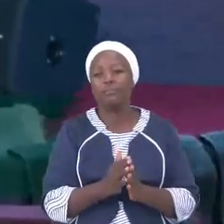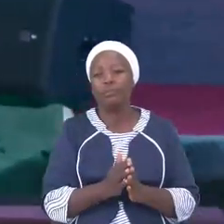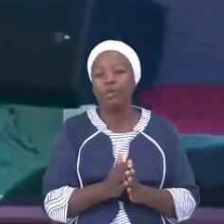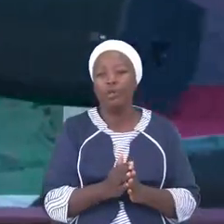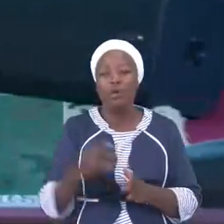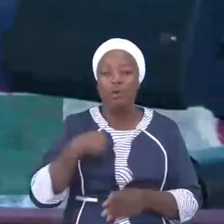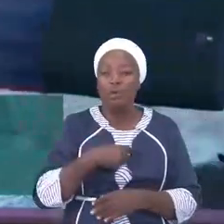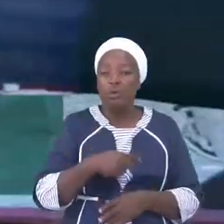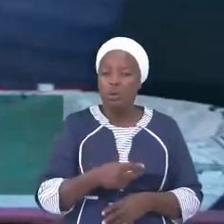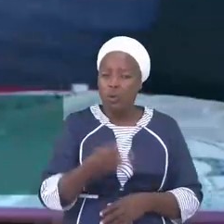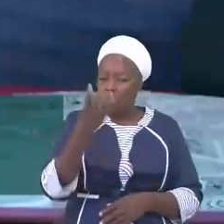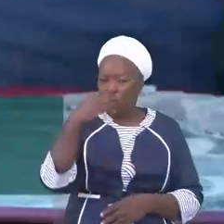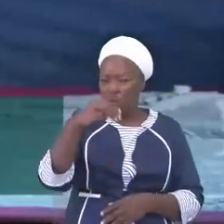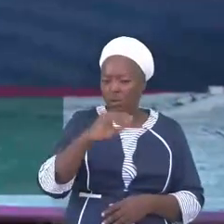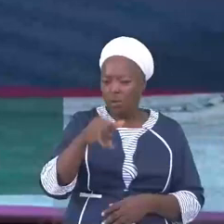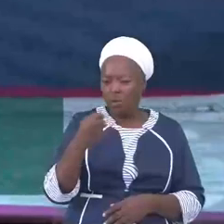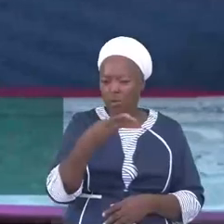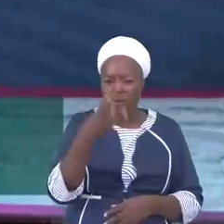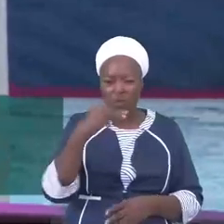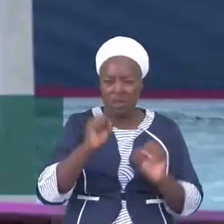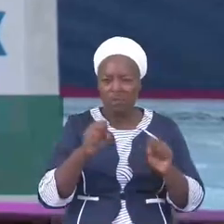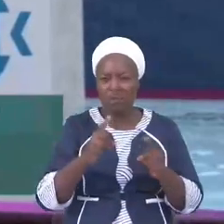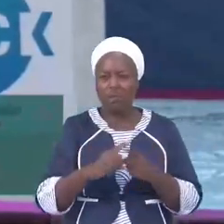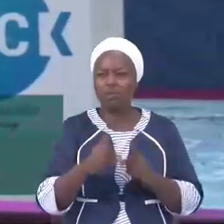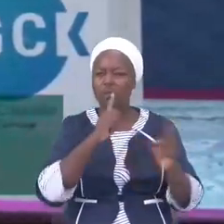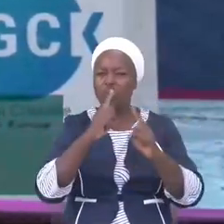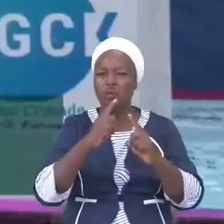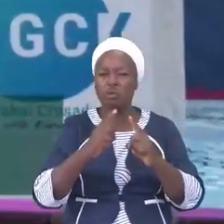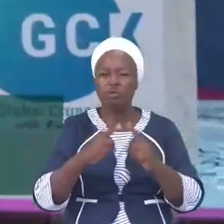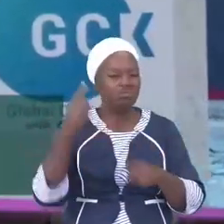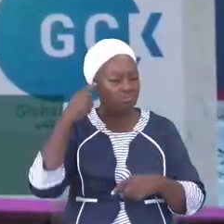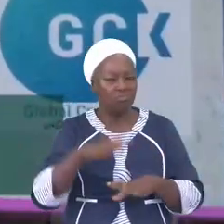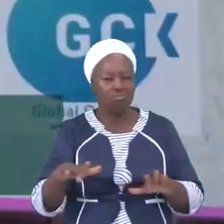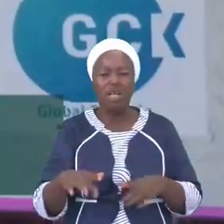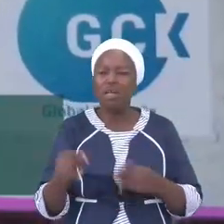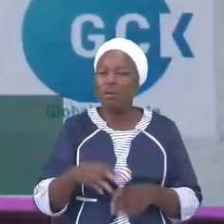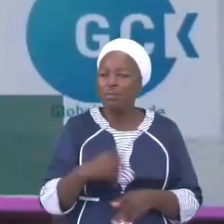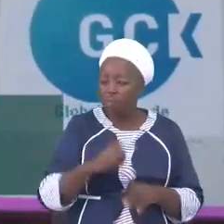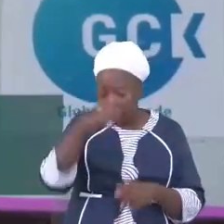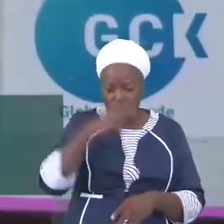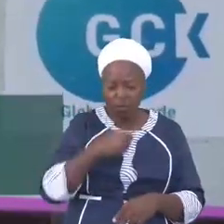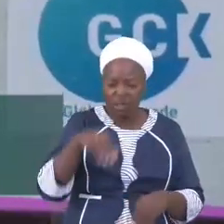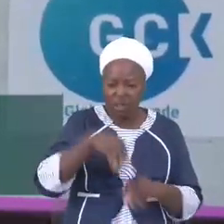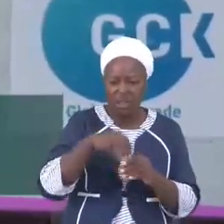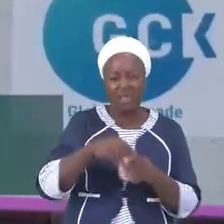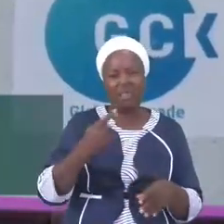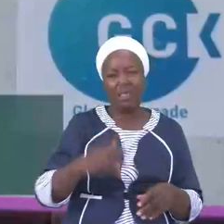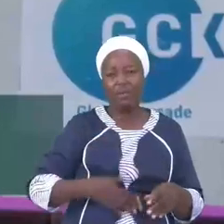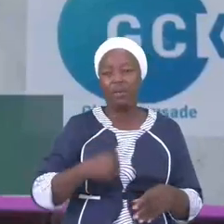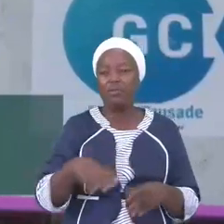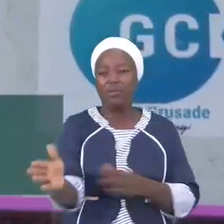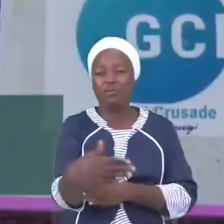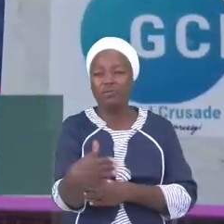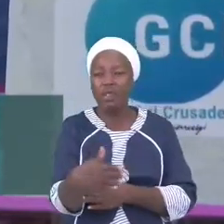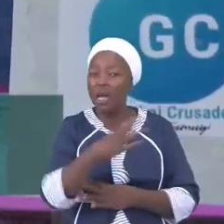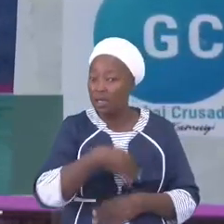pu parler à haute voix? Parce qu'il était dans le ventre du poisson. Toutefois,